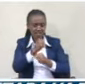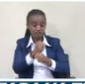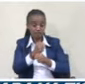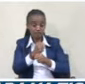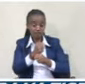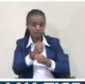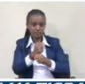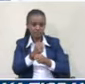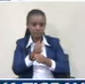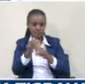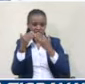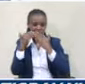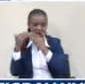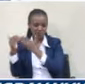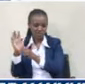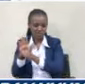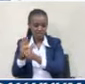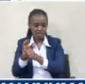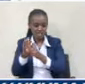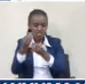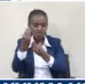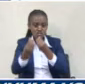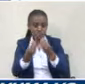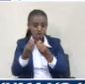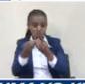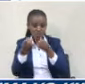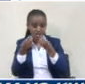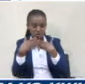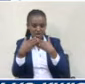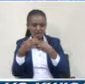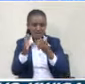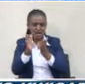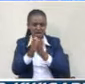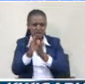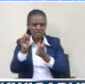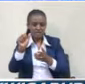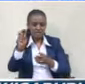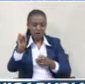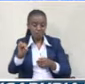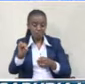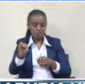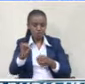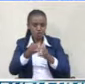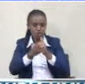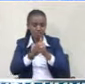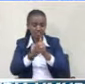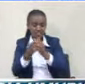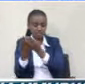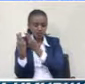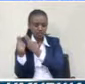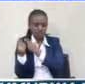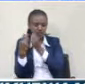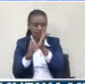akazi murakoze cyane kuri ibyo bisobanuro muduhaye tukaba twari kumwe na Bwana Sam Kamugisha akaba ari umuyobozi w'ishami